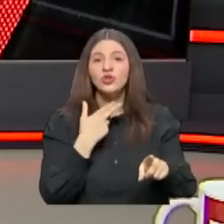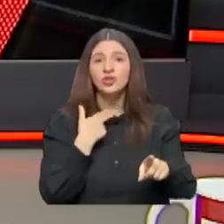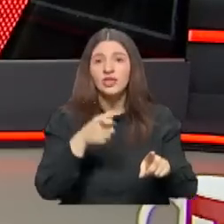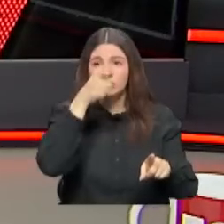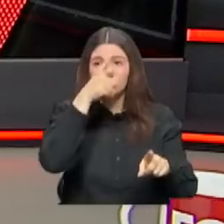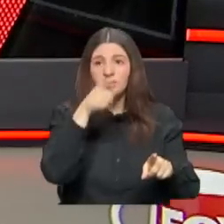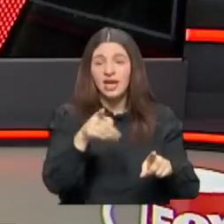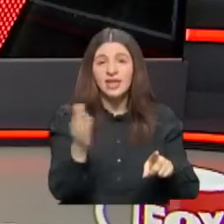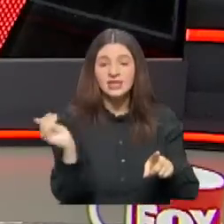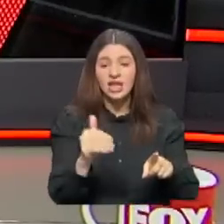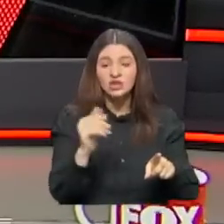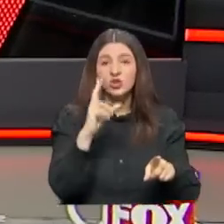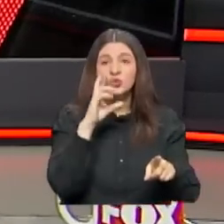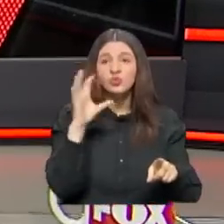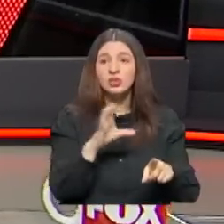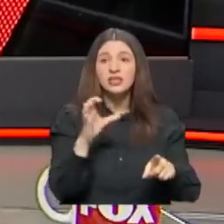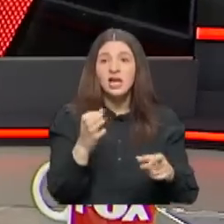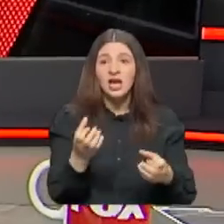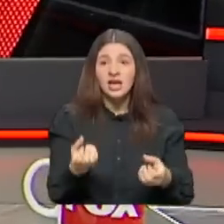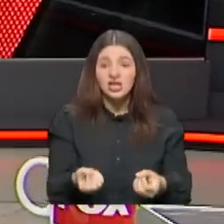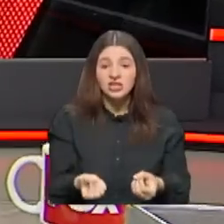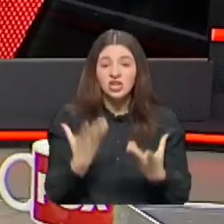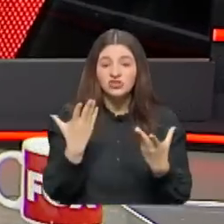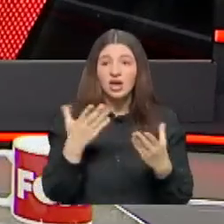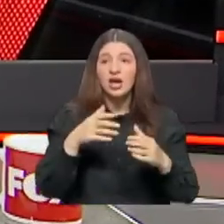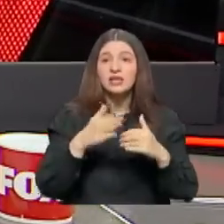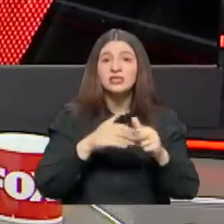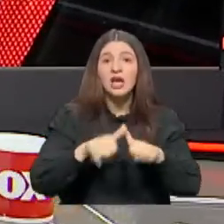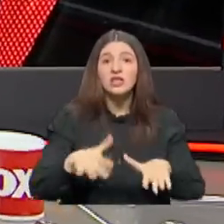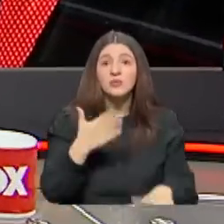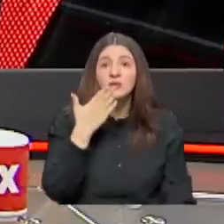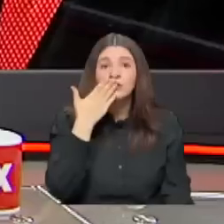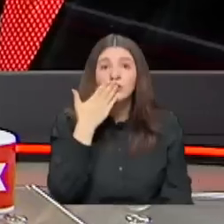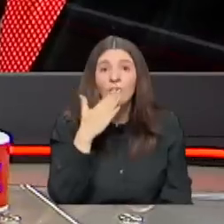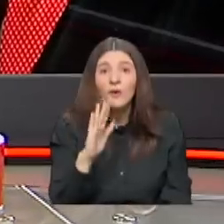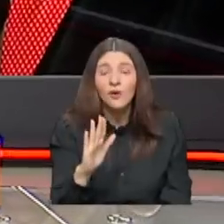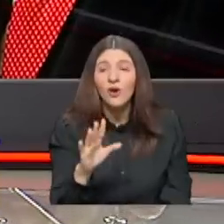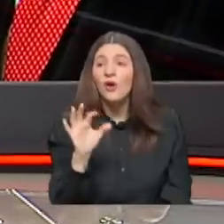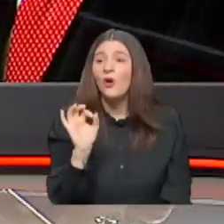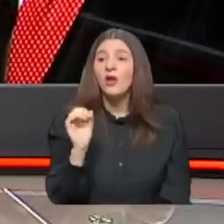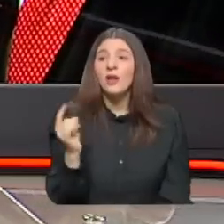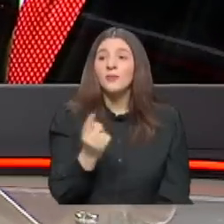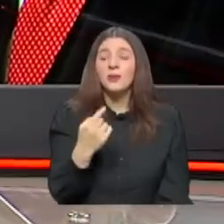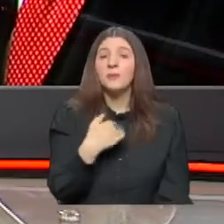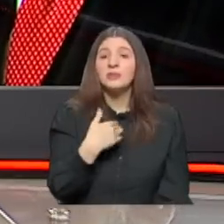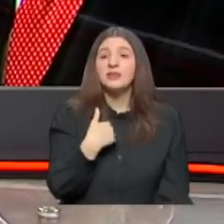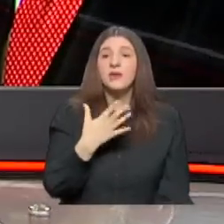Rusya'dan Türkiye'ye gelecek turisti karşılayacak altyapı yok. Öyle bir bizim talebimizi